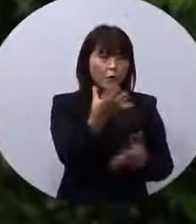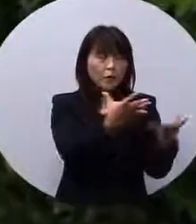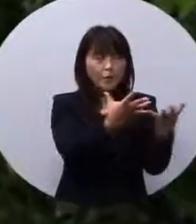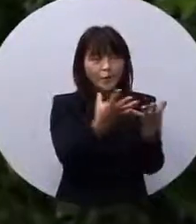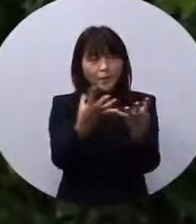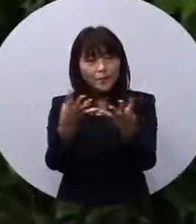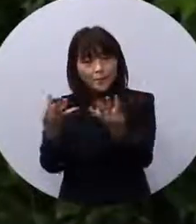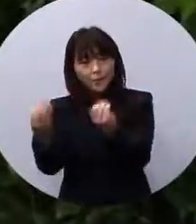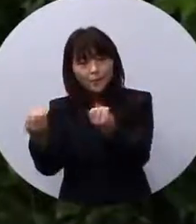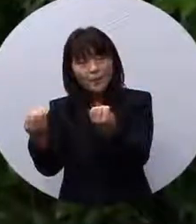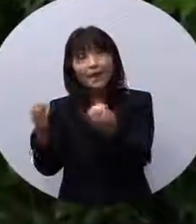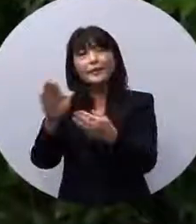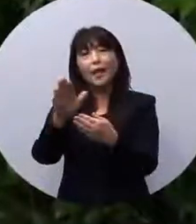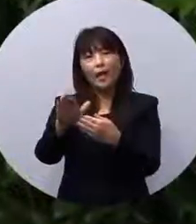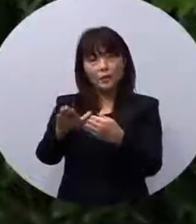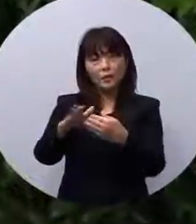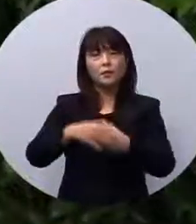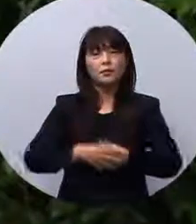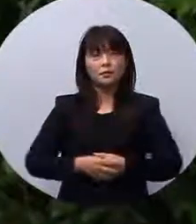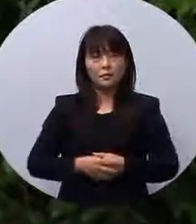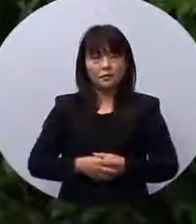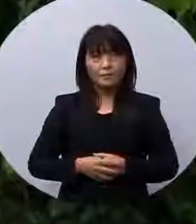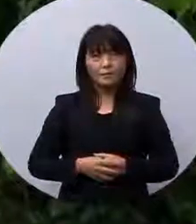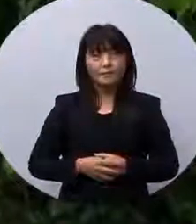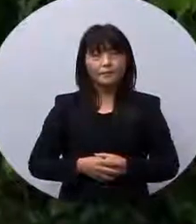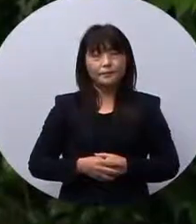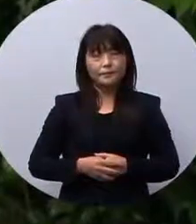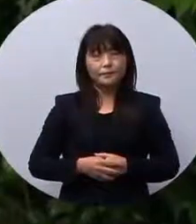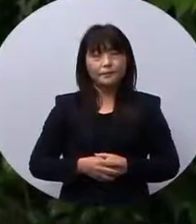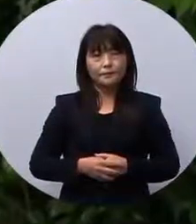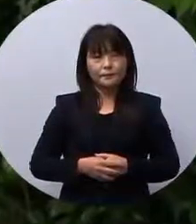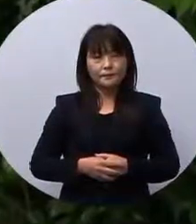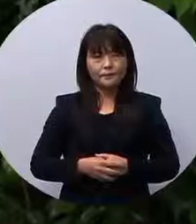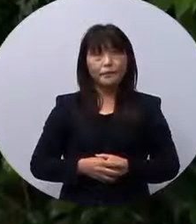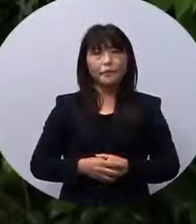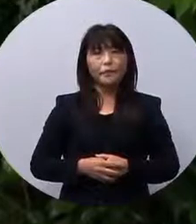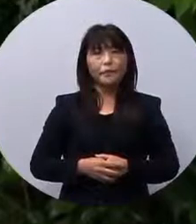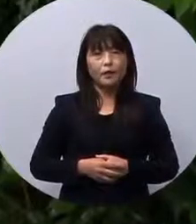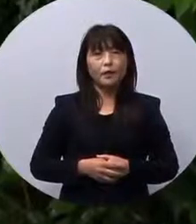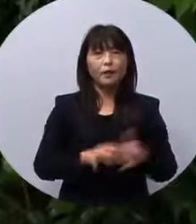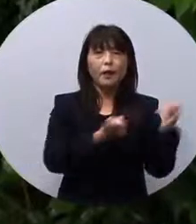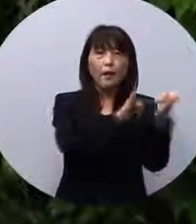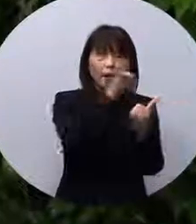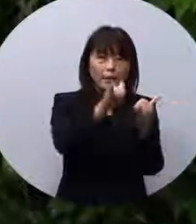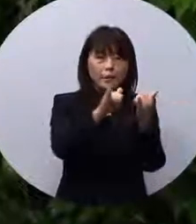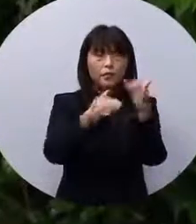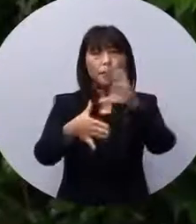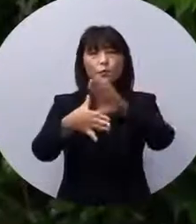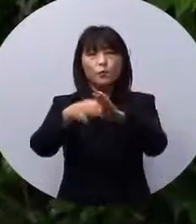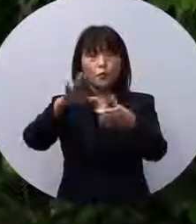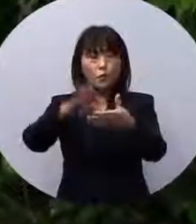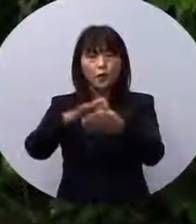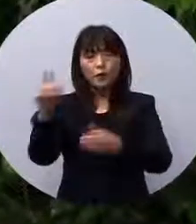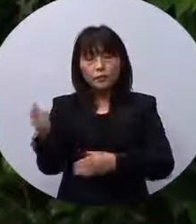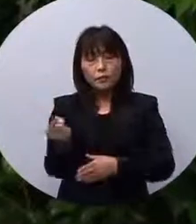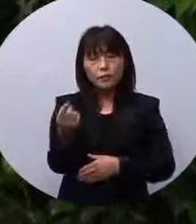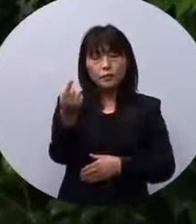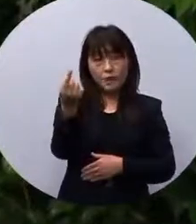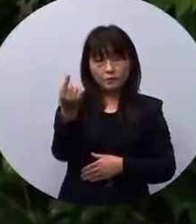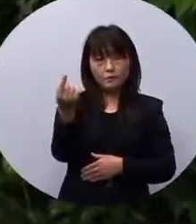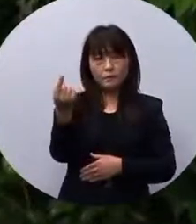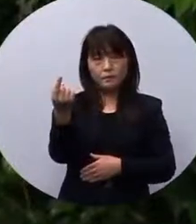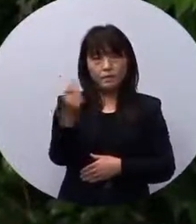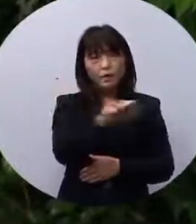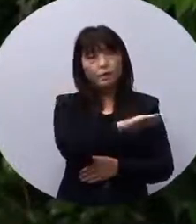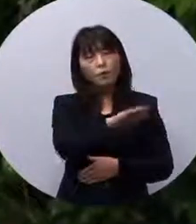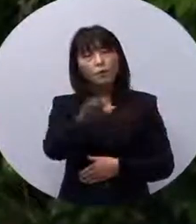さん、詰まっている、町であると思っております。歴史や文化、自然といったこと